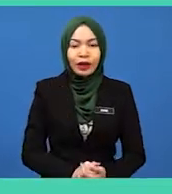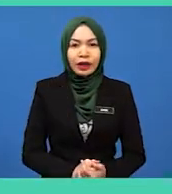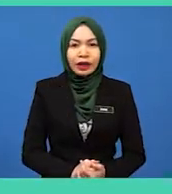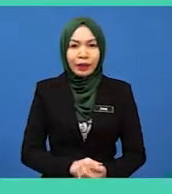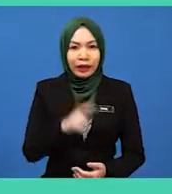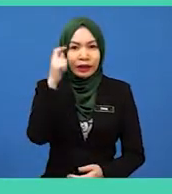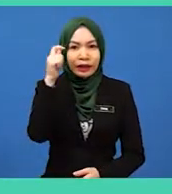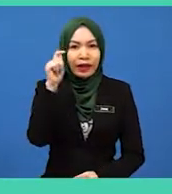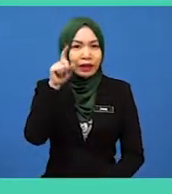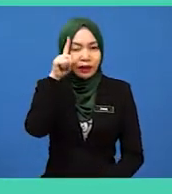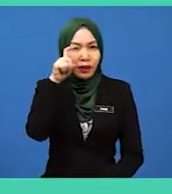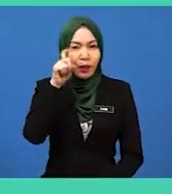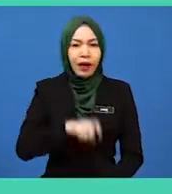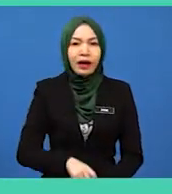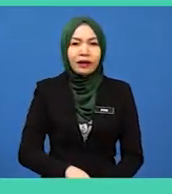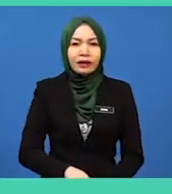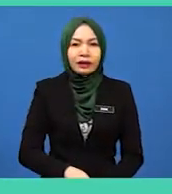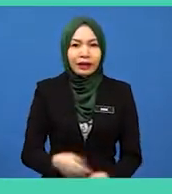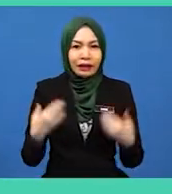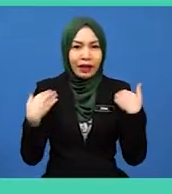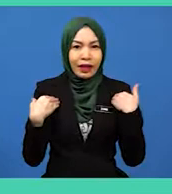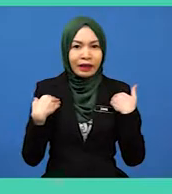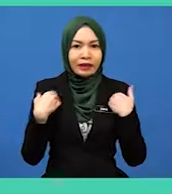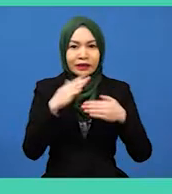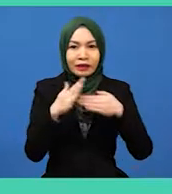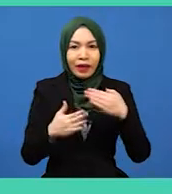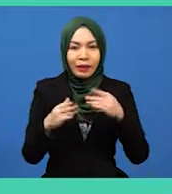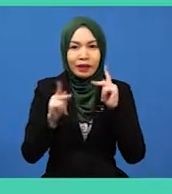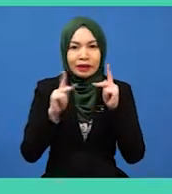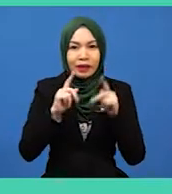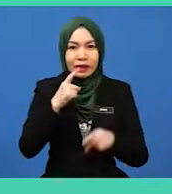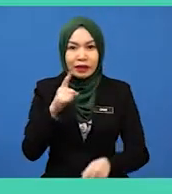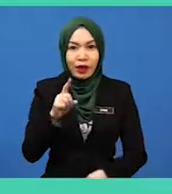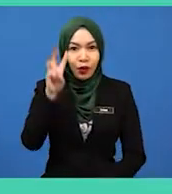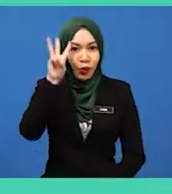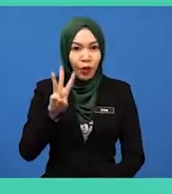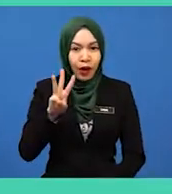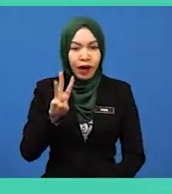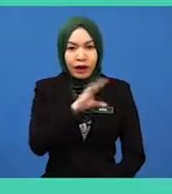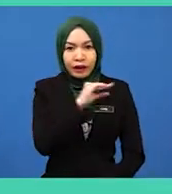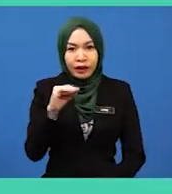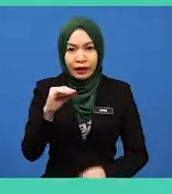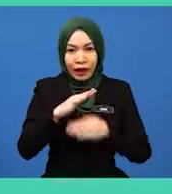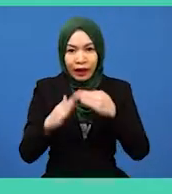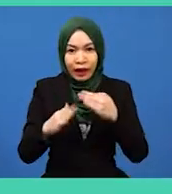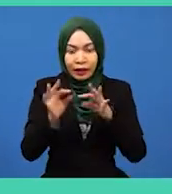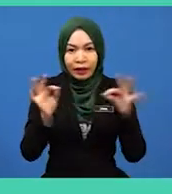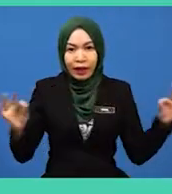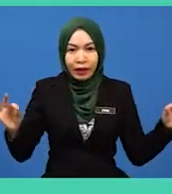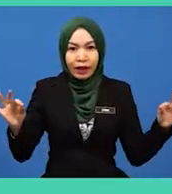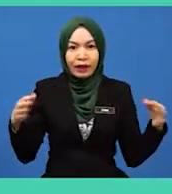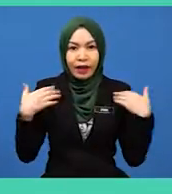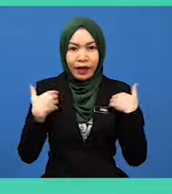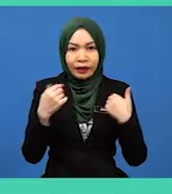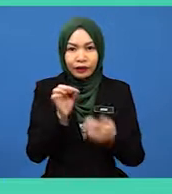koma hadir selepas kata seru wah serta di hujung ayat seruan